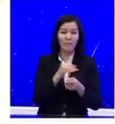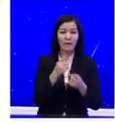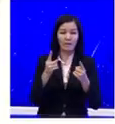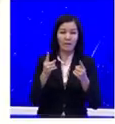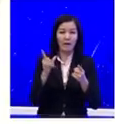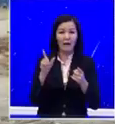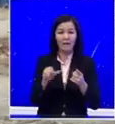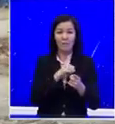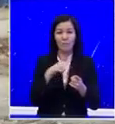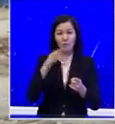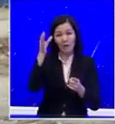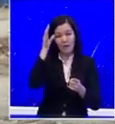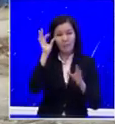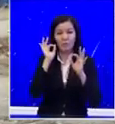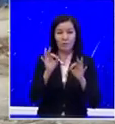адам ақылмен,